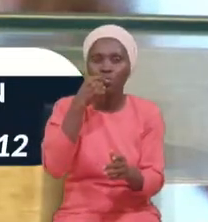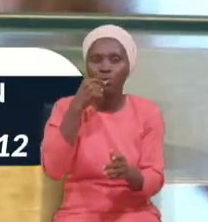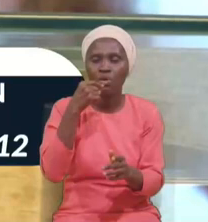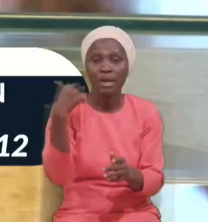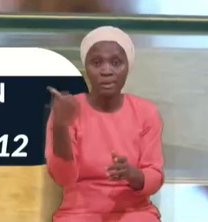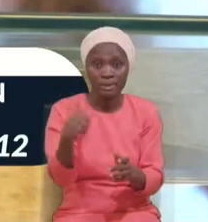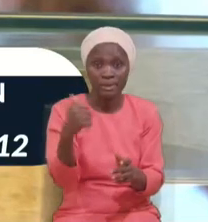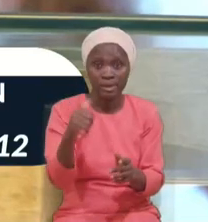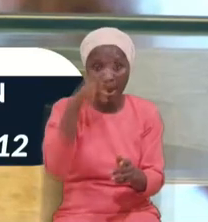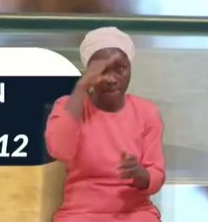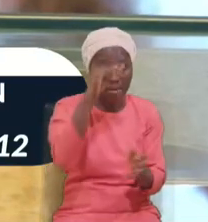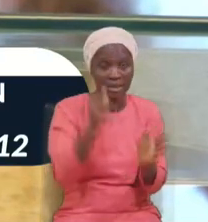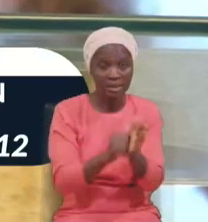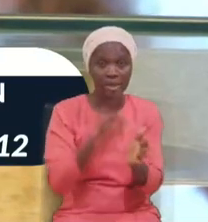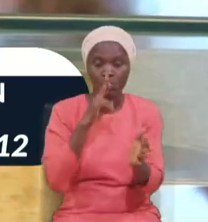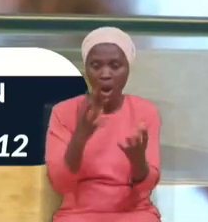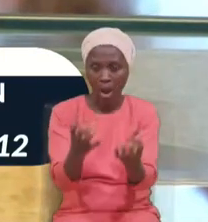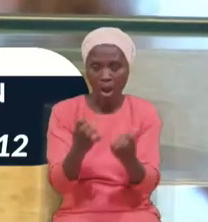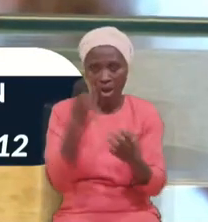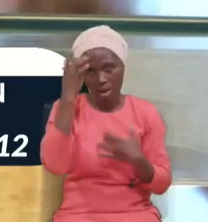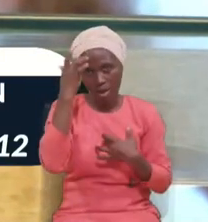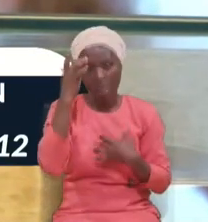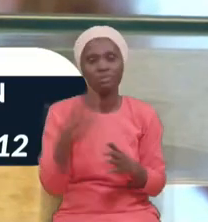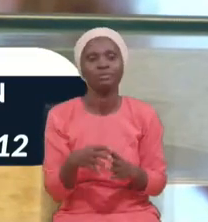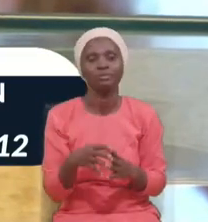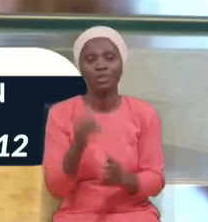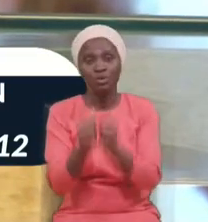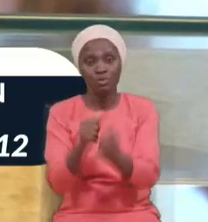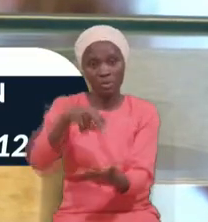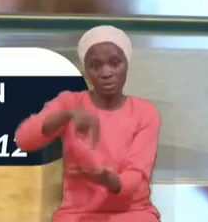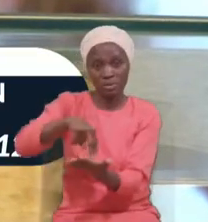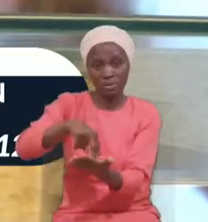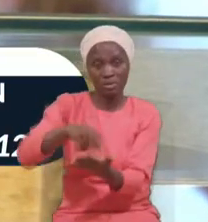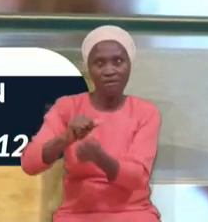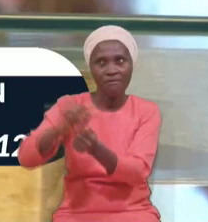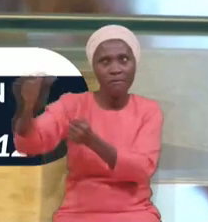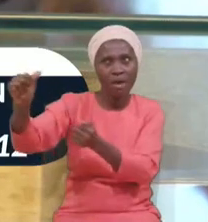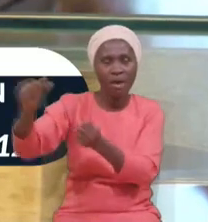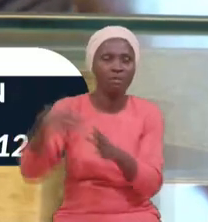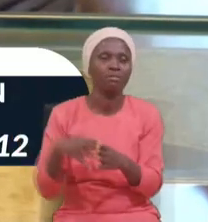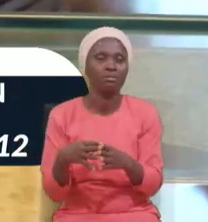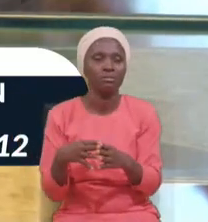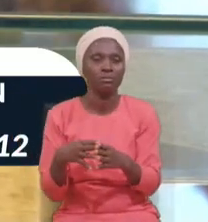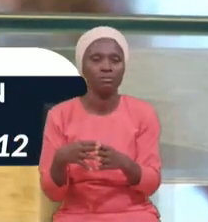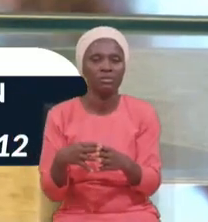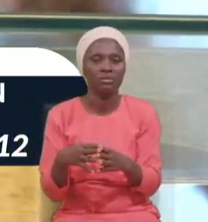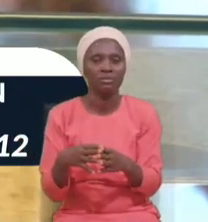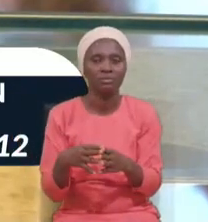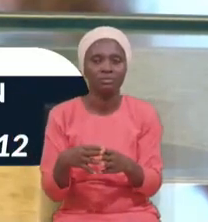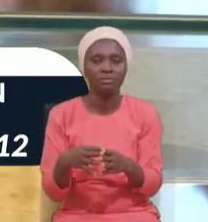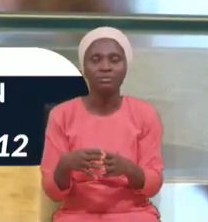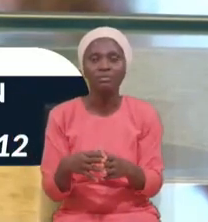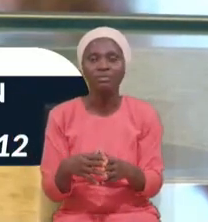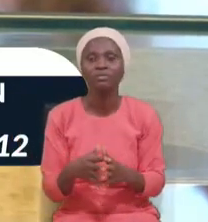dix lépreux vinrent à sa rencontre. Se tenant à distance, si c'est un